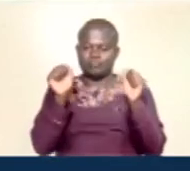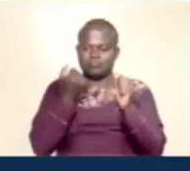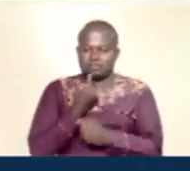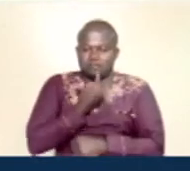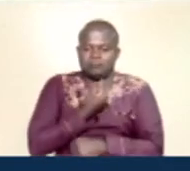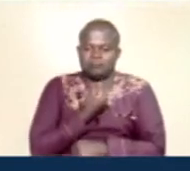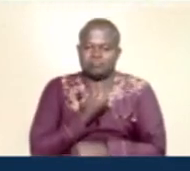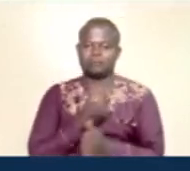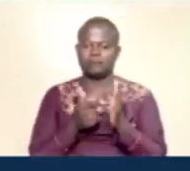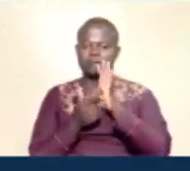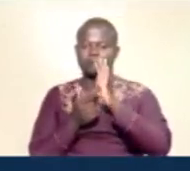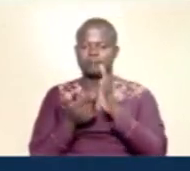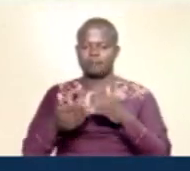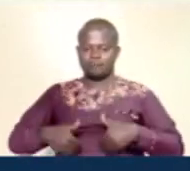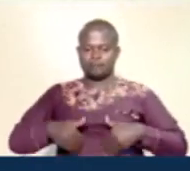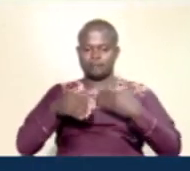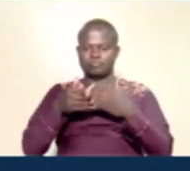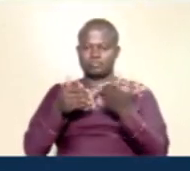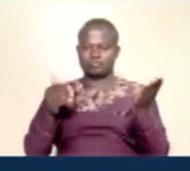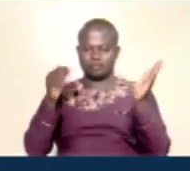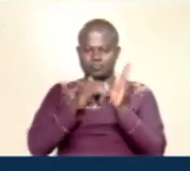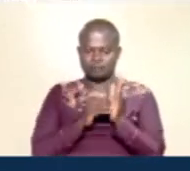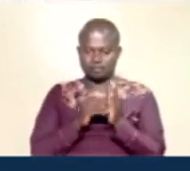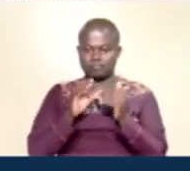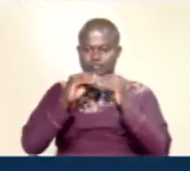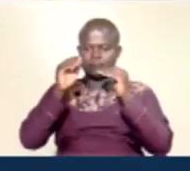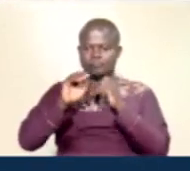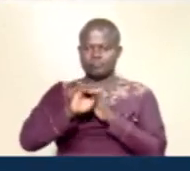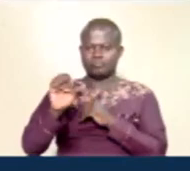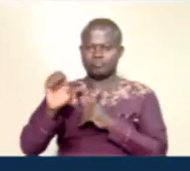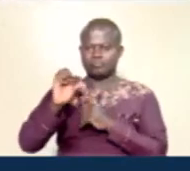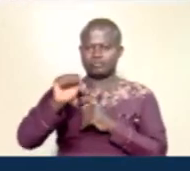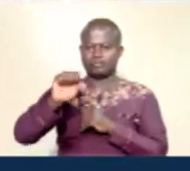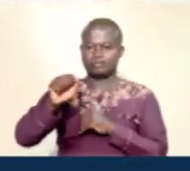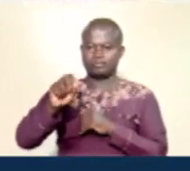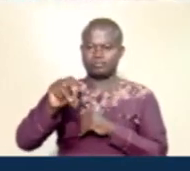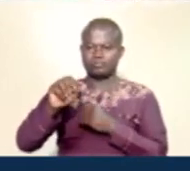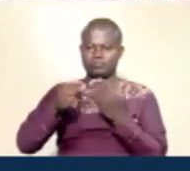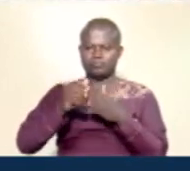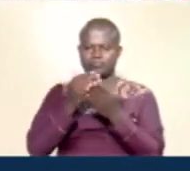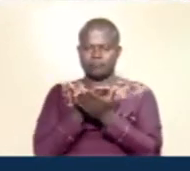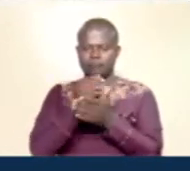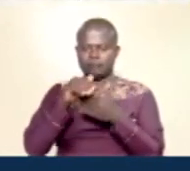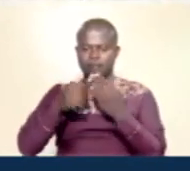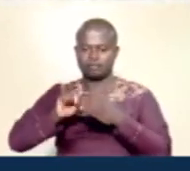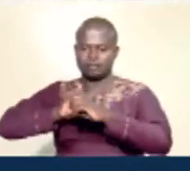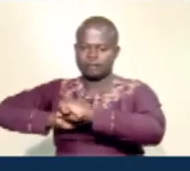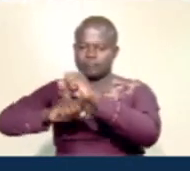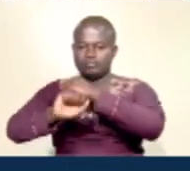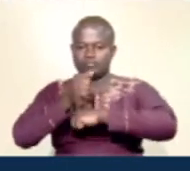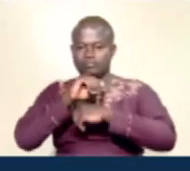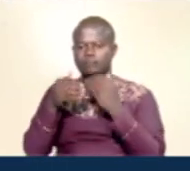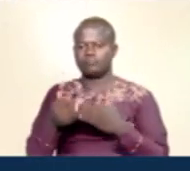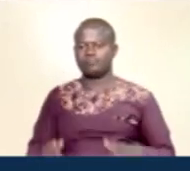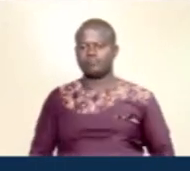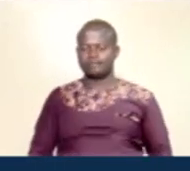stade izanamurika impano z'abakiri bato. Aha rero hakaba ari naho umuyobozi w'intara y'Iburasirazuba Gasana Emmanuel ahera asaba abaturage gusigasira iki gikorwa remezo.